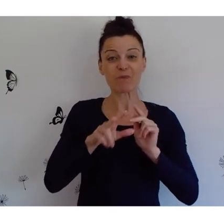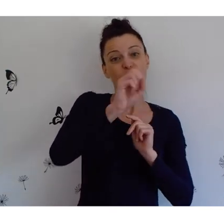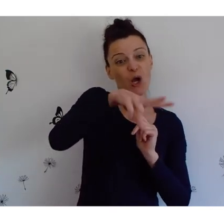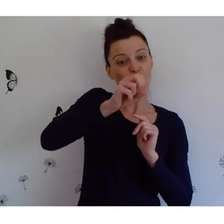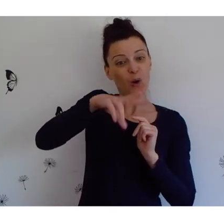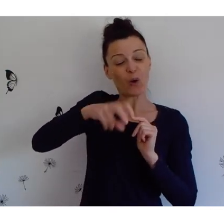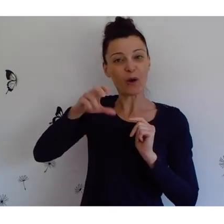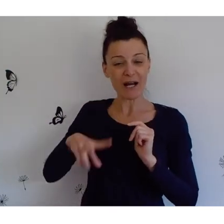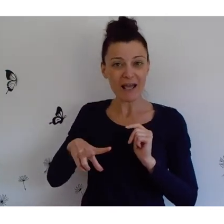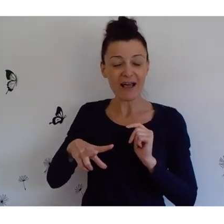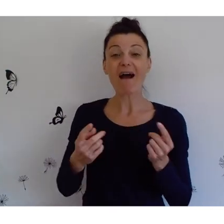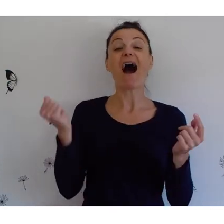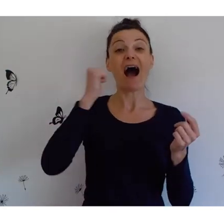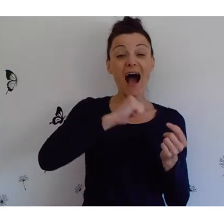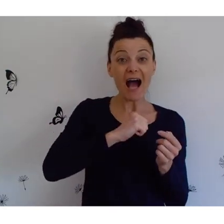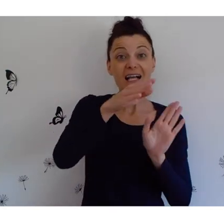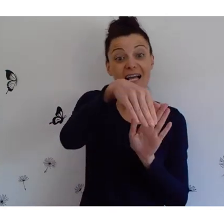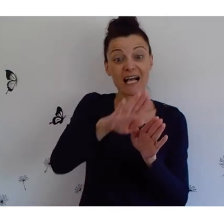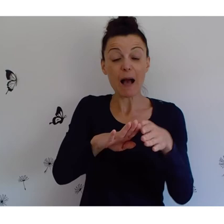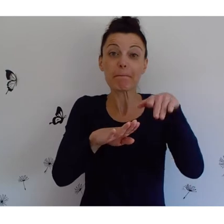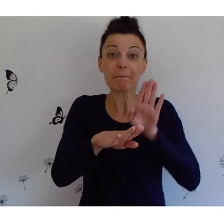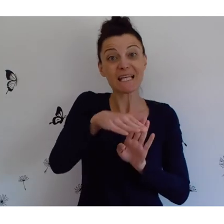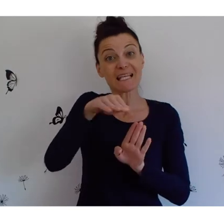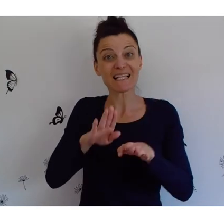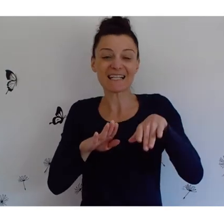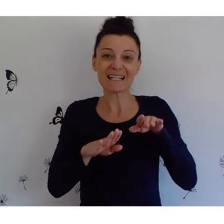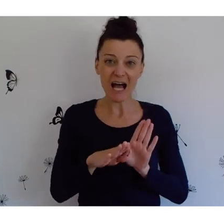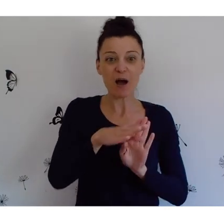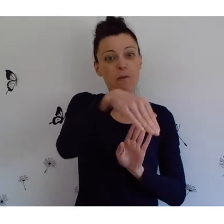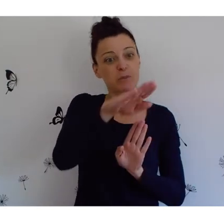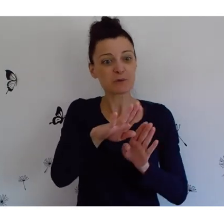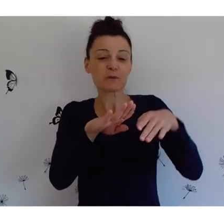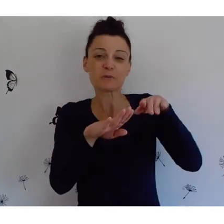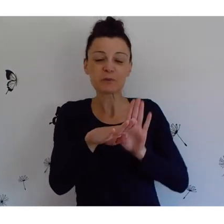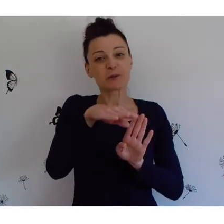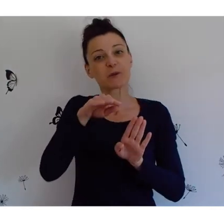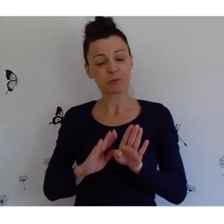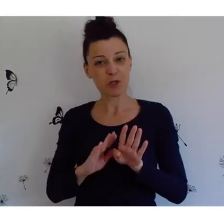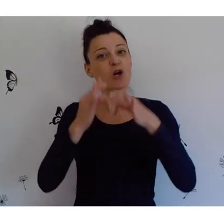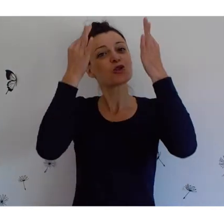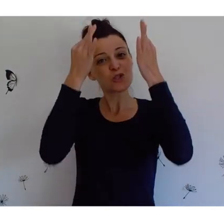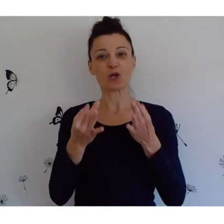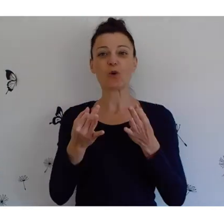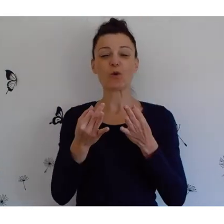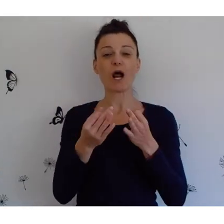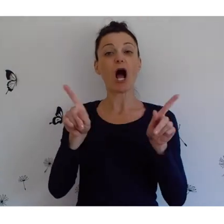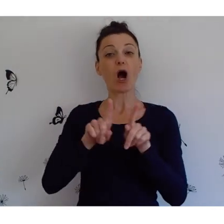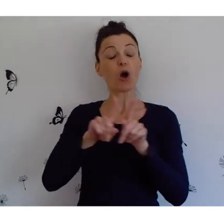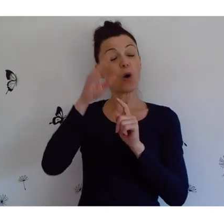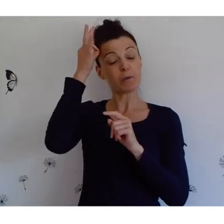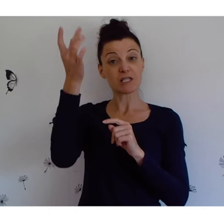e camminava persino all'indietro. Un passo dopo l'altro, sicura come se avesse avuto gli occhi nella